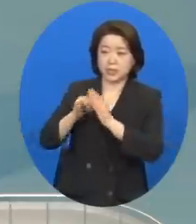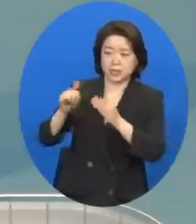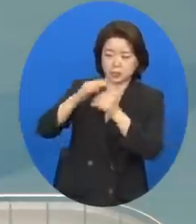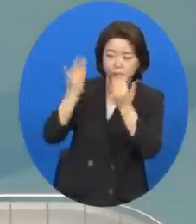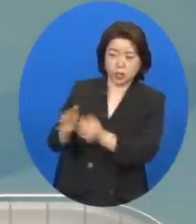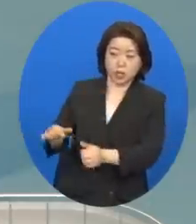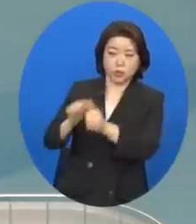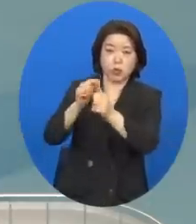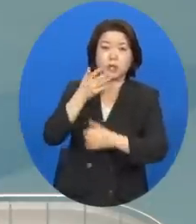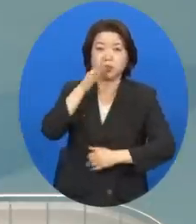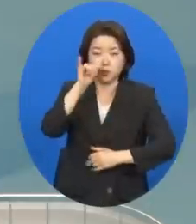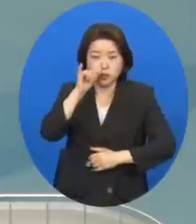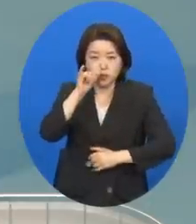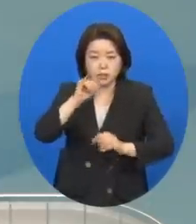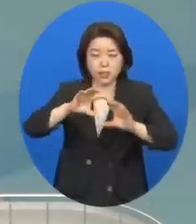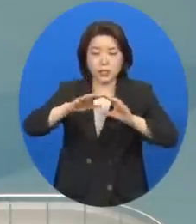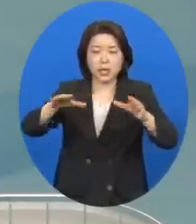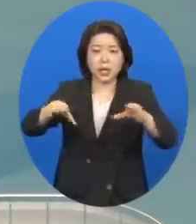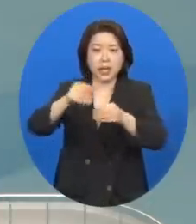구원했잖아요.